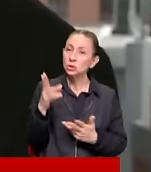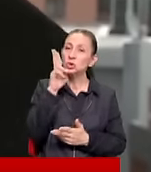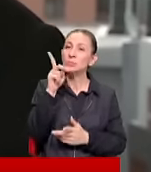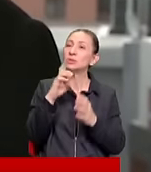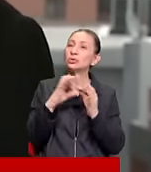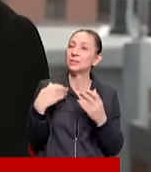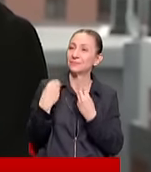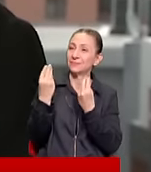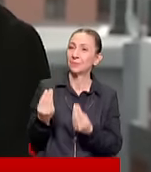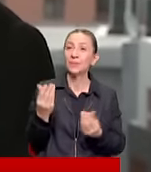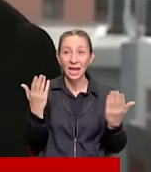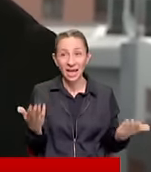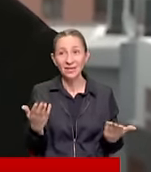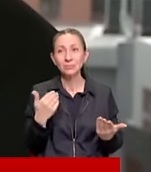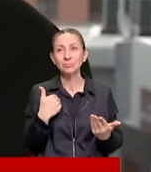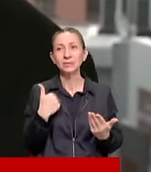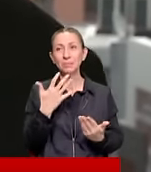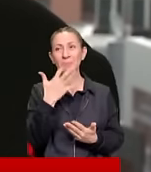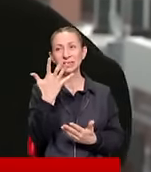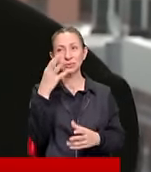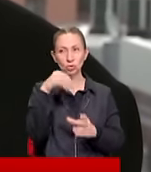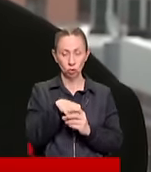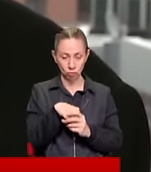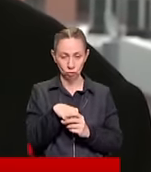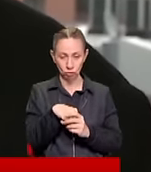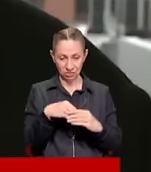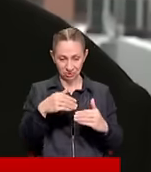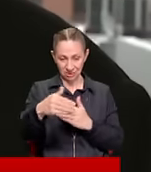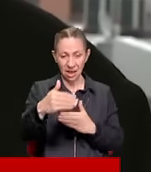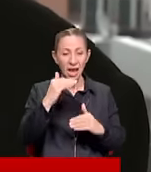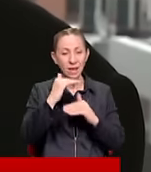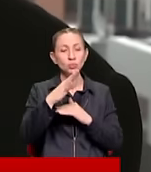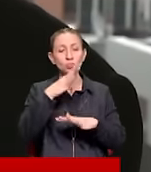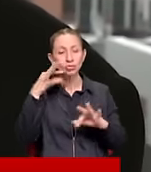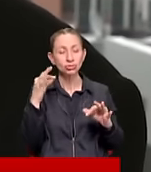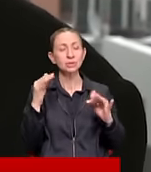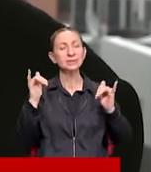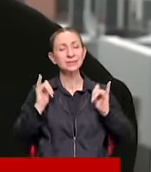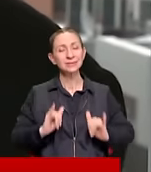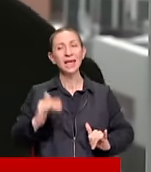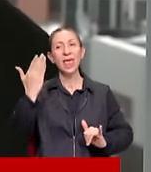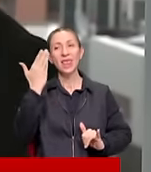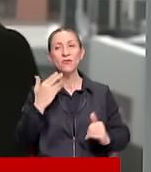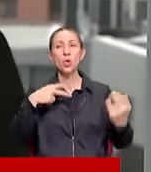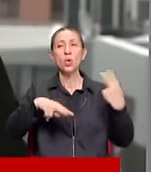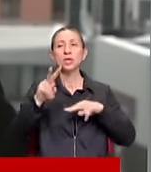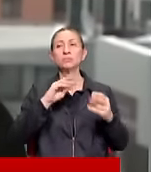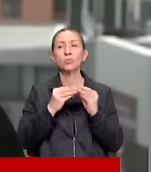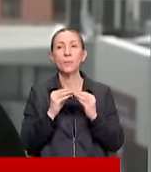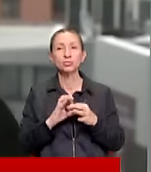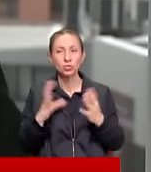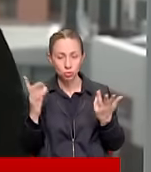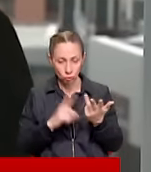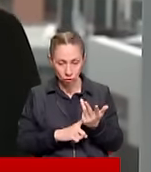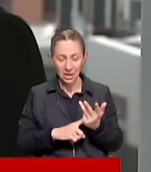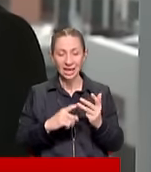son bir söz size bırakayım. Evet. Ya biz 5 yılın sonunda halkın mutlu, yaşanabilir, ulaşım problemlerinin